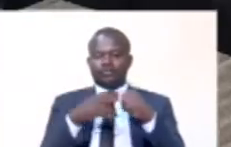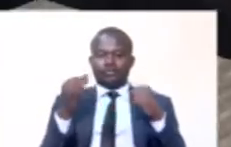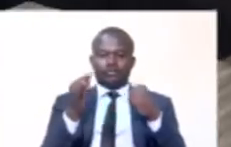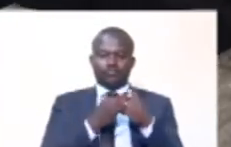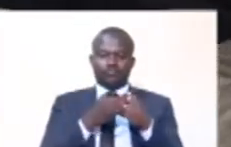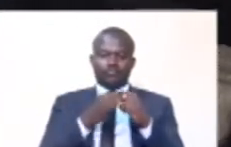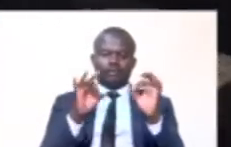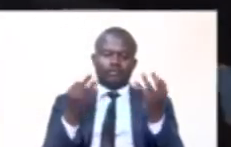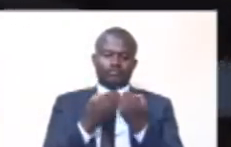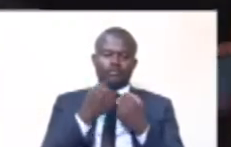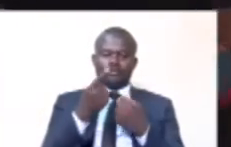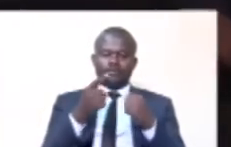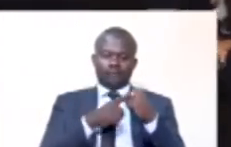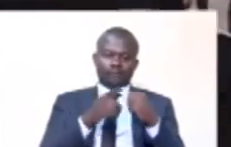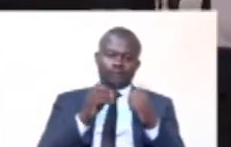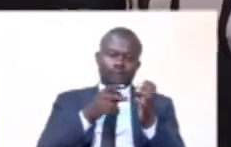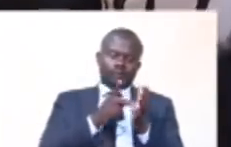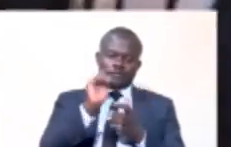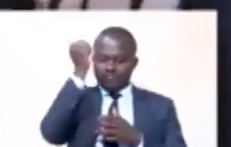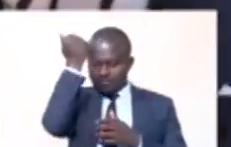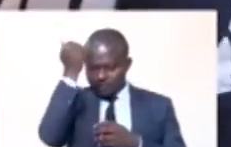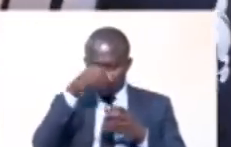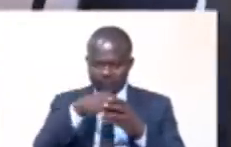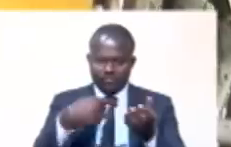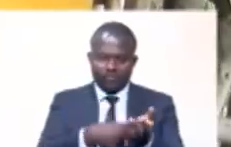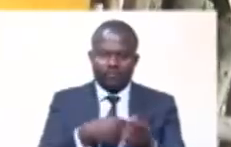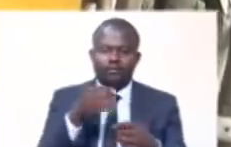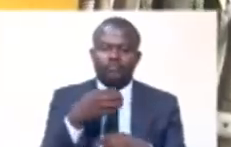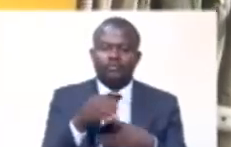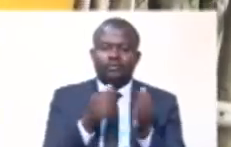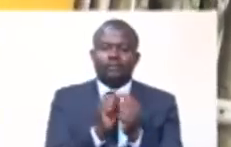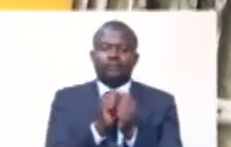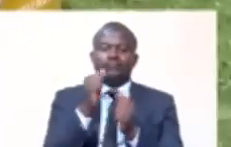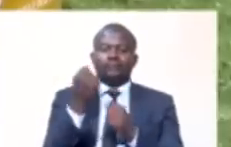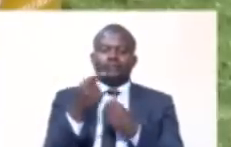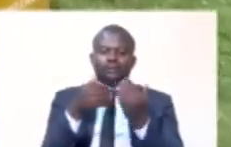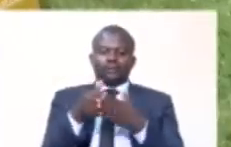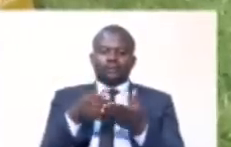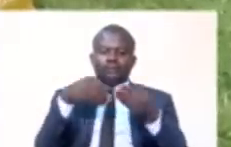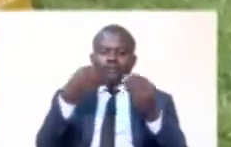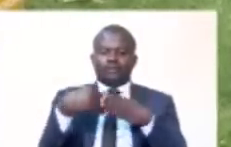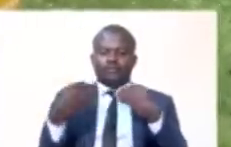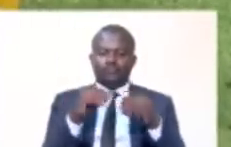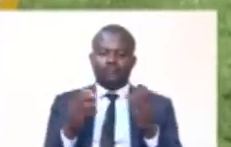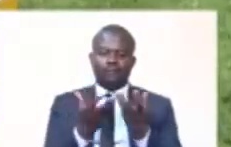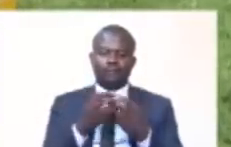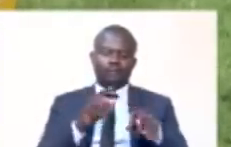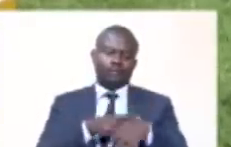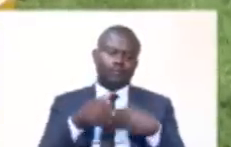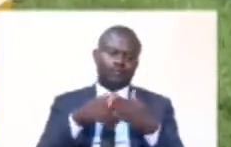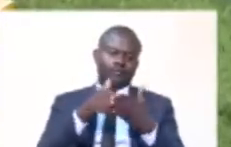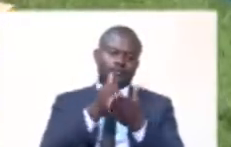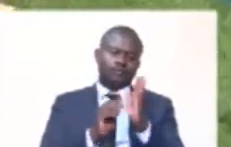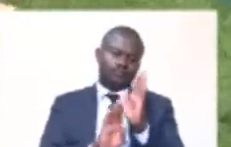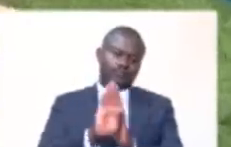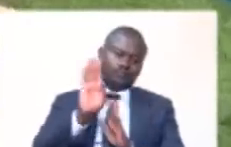4,578 imiryango 1,600 yishyura ubwisungane mu kwivuza koperative 11 zahawe ibikoresho bigezweho bibafasha